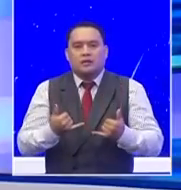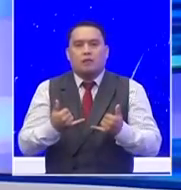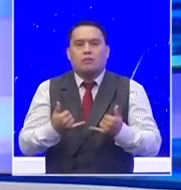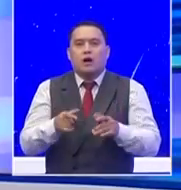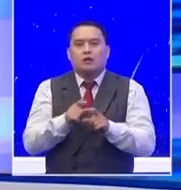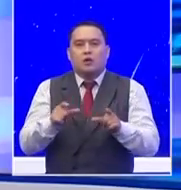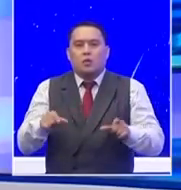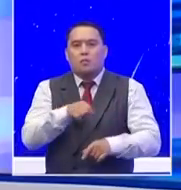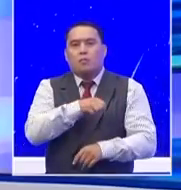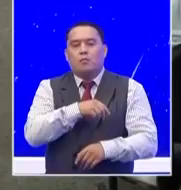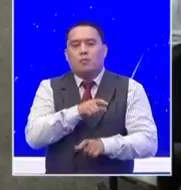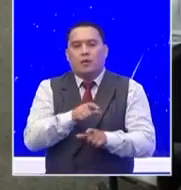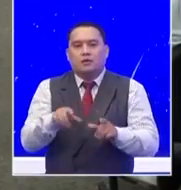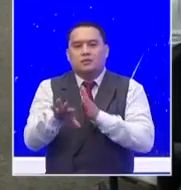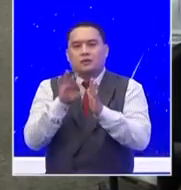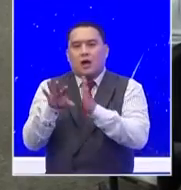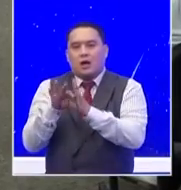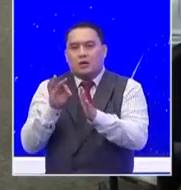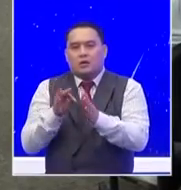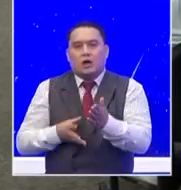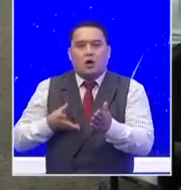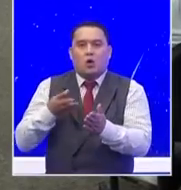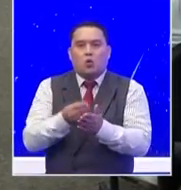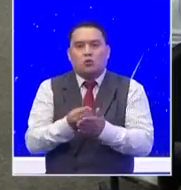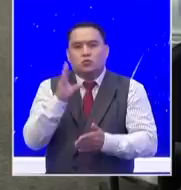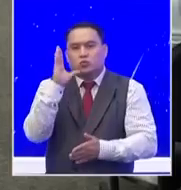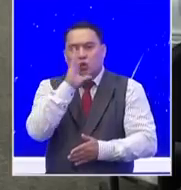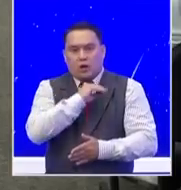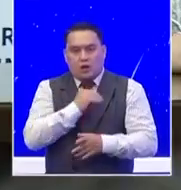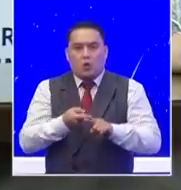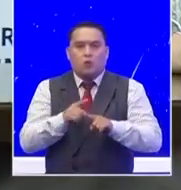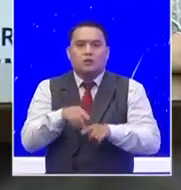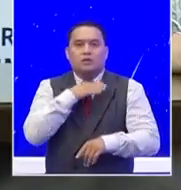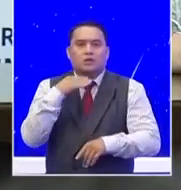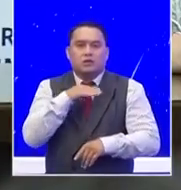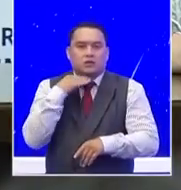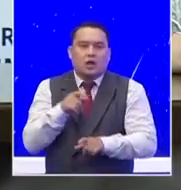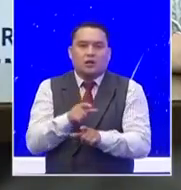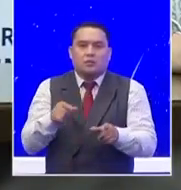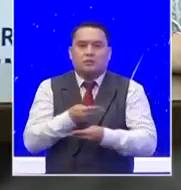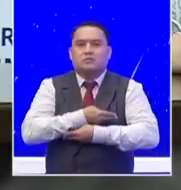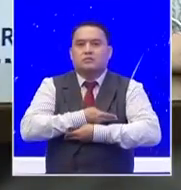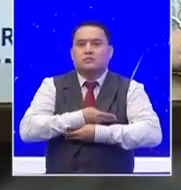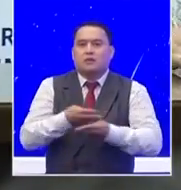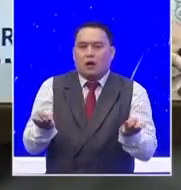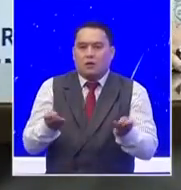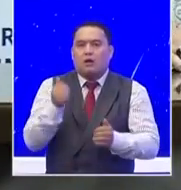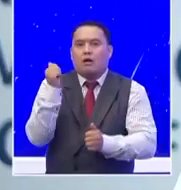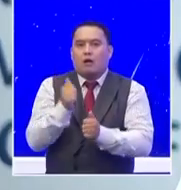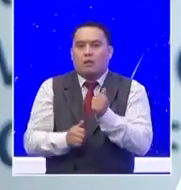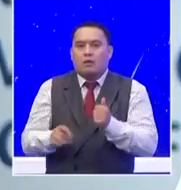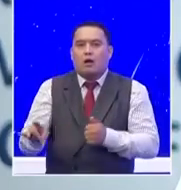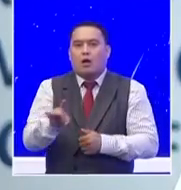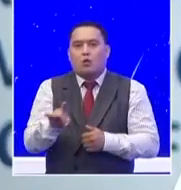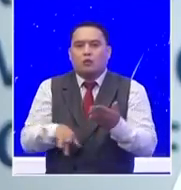адамдар сойылар малды өздері таңдап, ақысын онлайн төлей алады. Оның еті түгелдей мұқтаж жандарға таратылады. Әрбір аудан